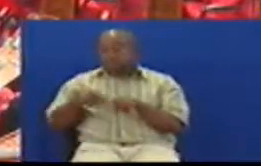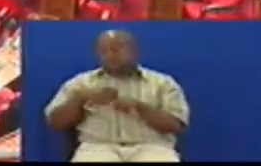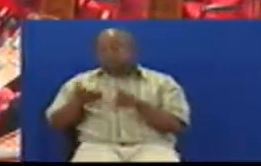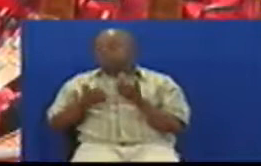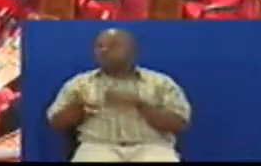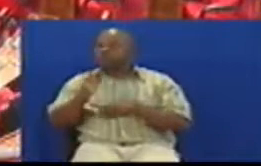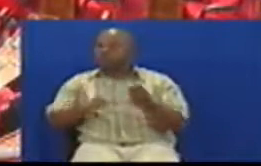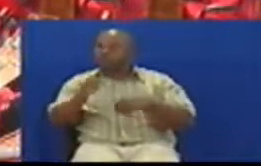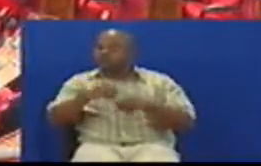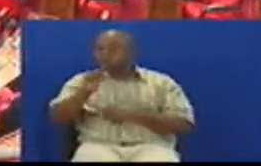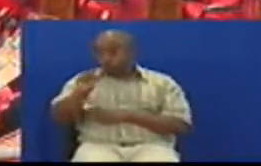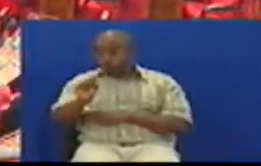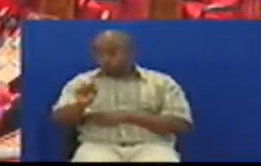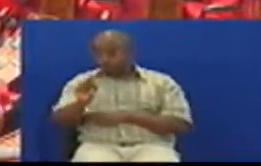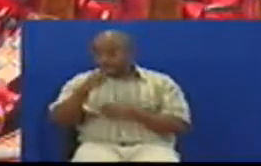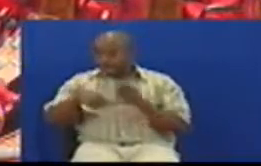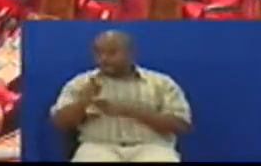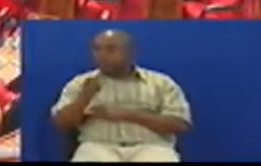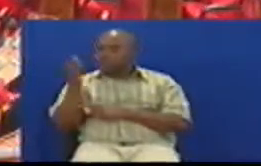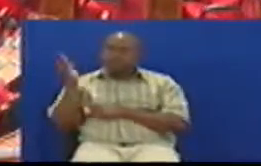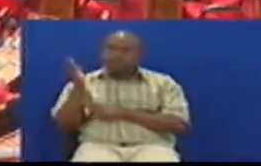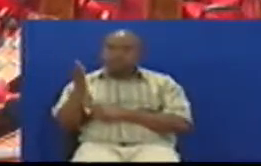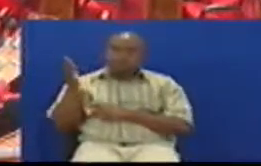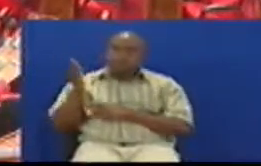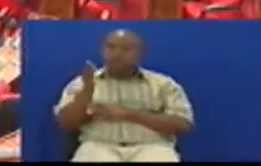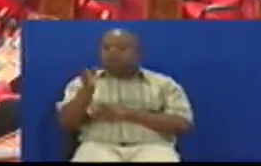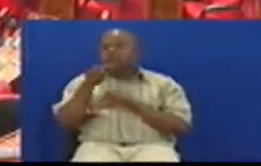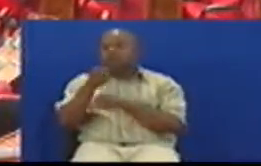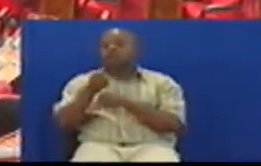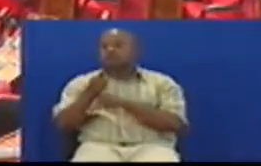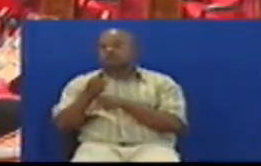wangu kidogo katika hotuba ya bajeti ya Mheshimiwa Waziri Mkuu.